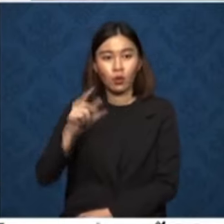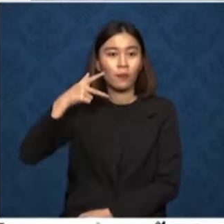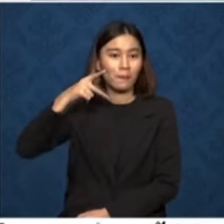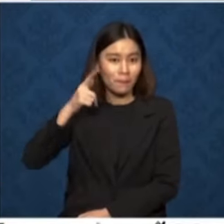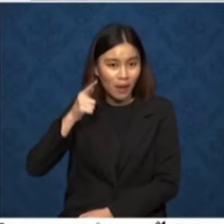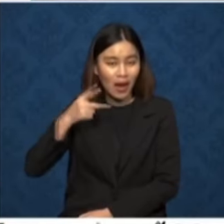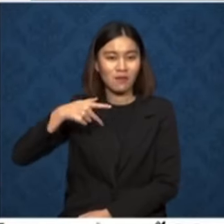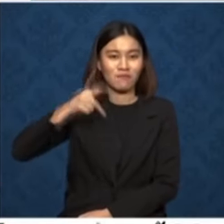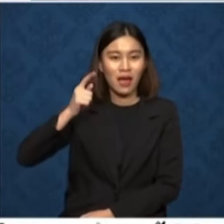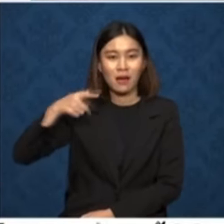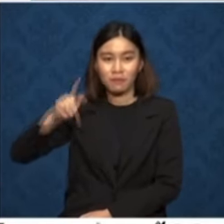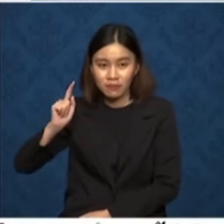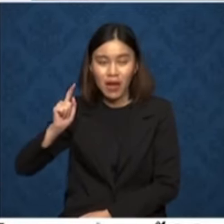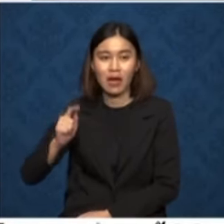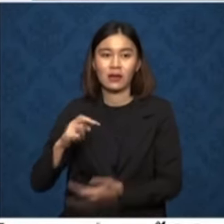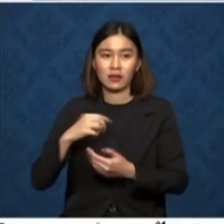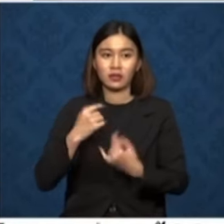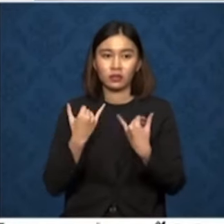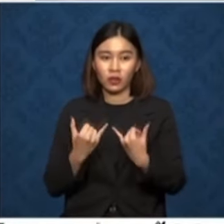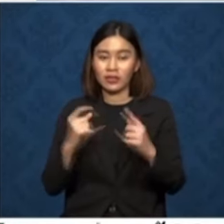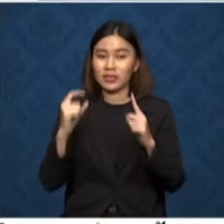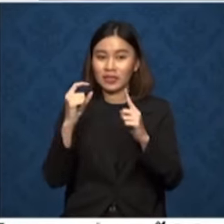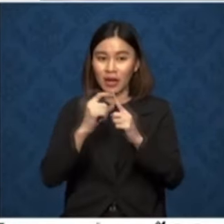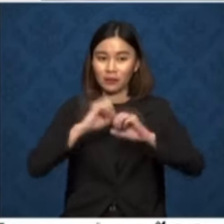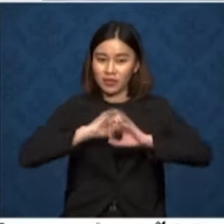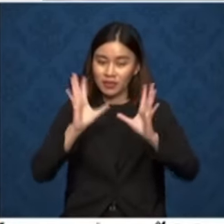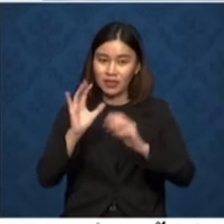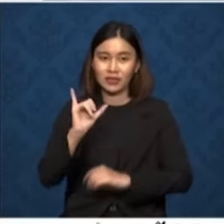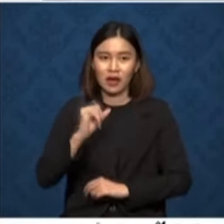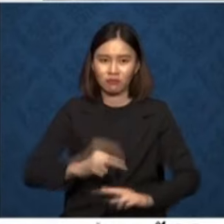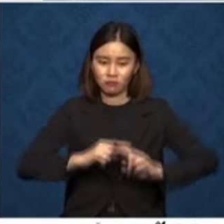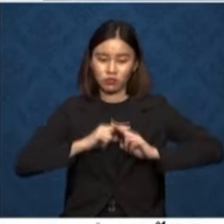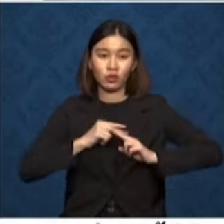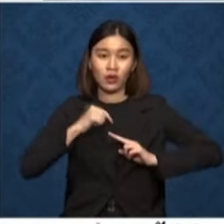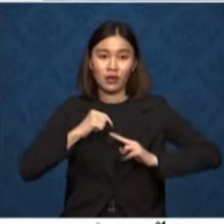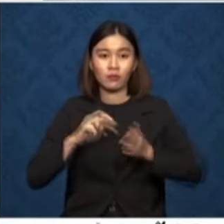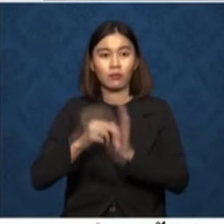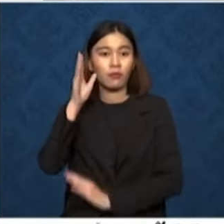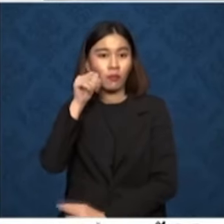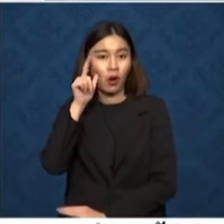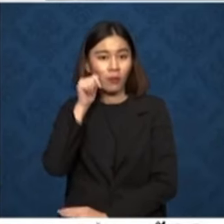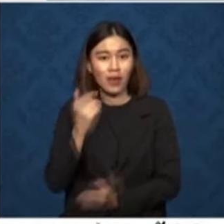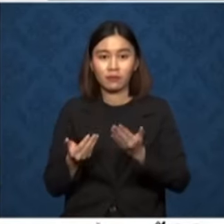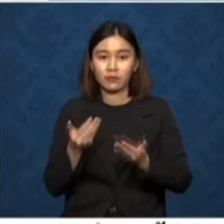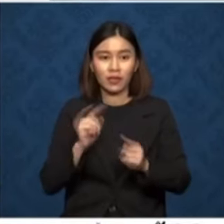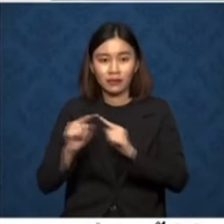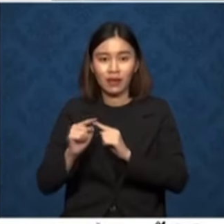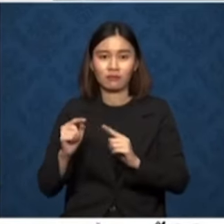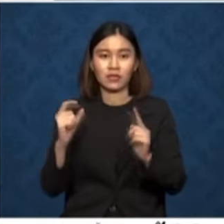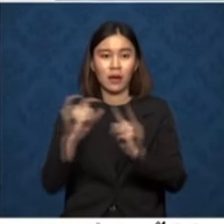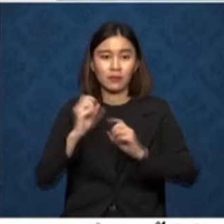อบครัวป้าป้าที่เขายังไม่ได้นิยามหรือนิยมตัวเองว่าบิดาหรือมารดานะคะ